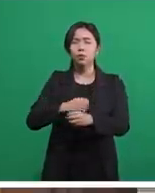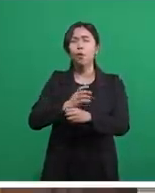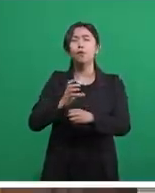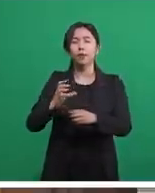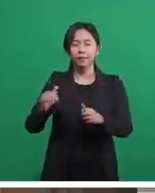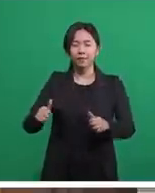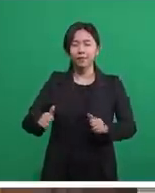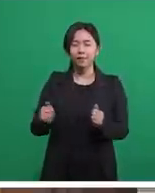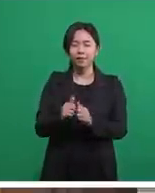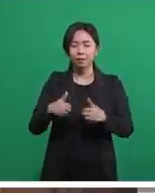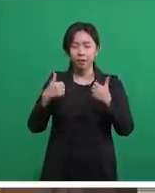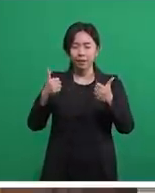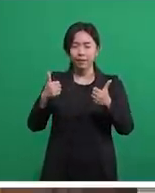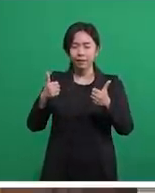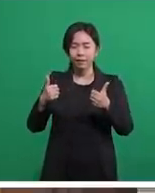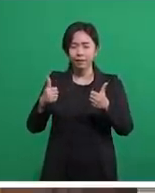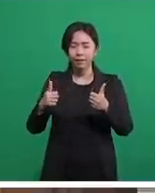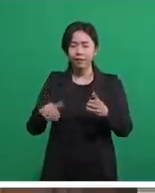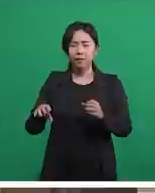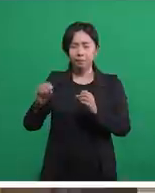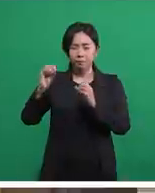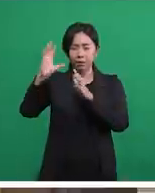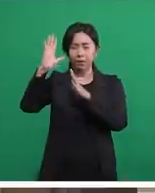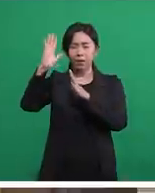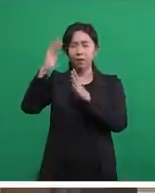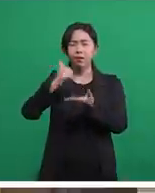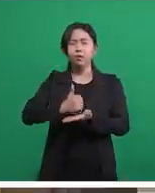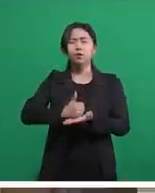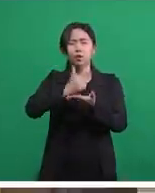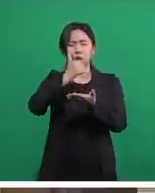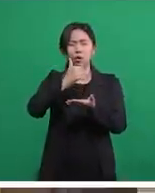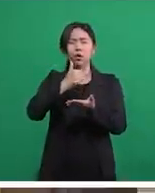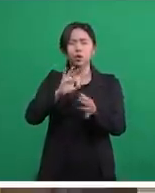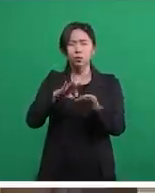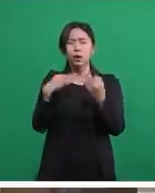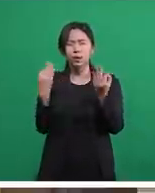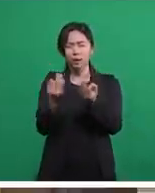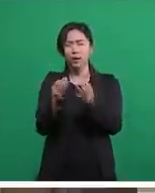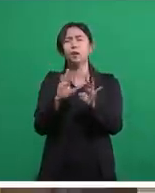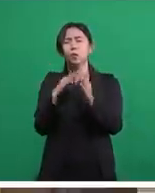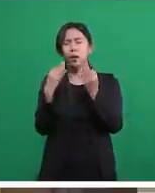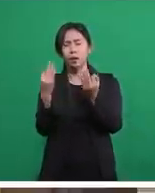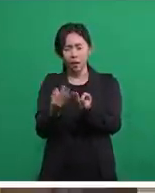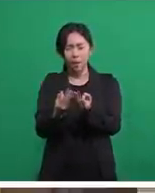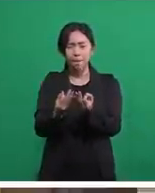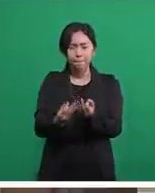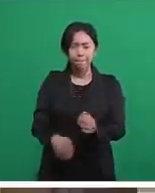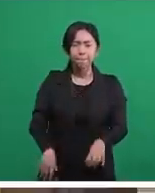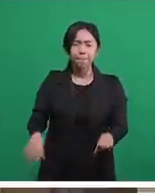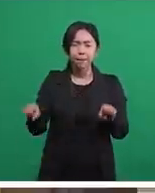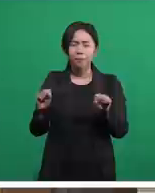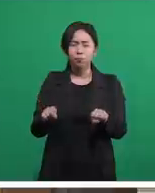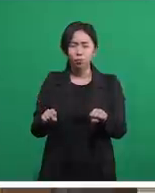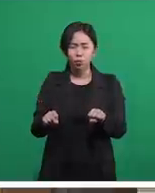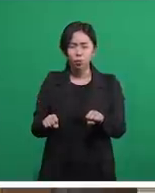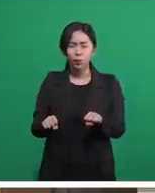ini dengan selamat. Ya Bapa, tolonglah setiap keluarga, agar setiap keluarga boleh